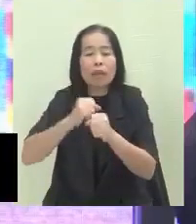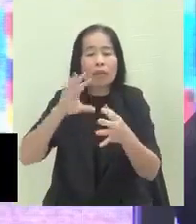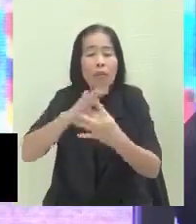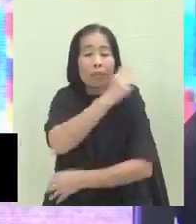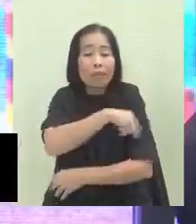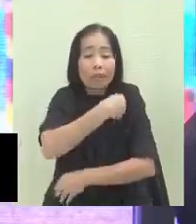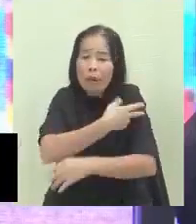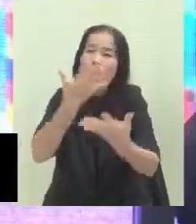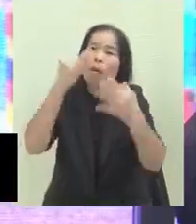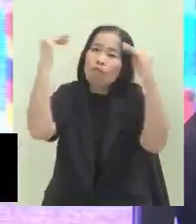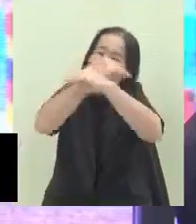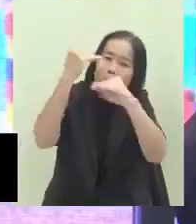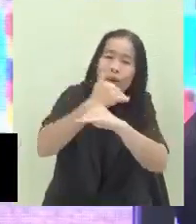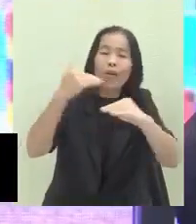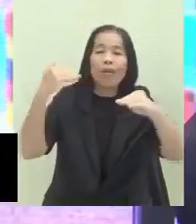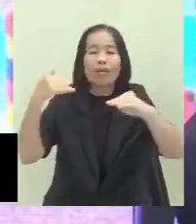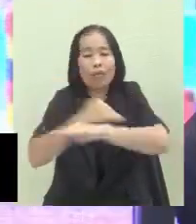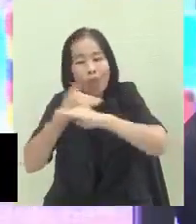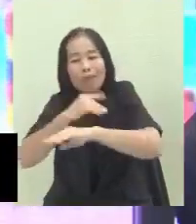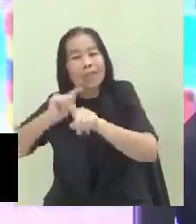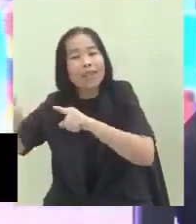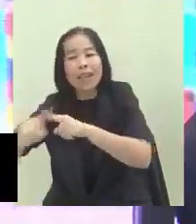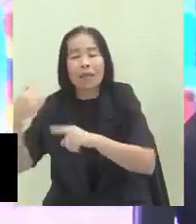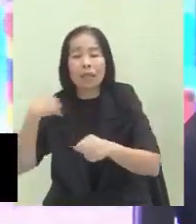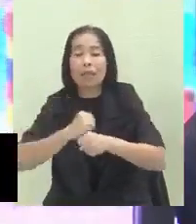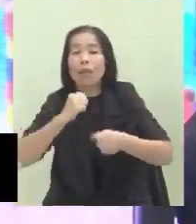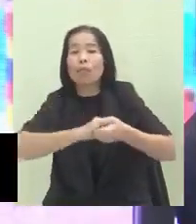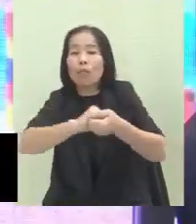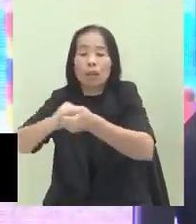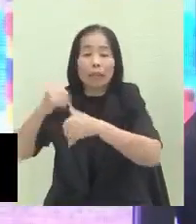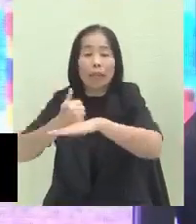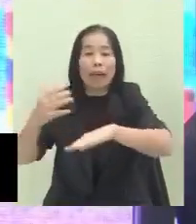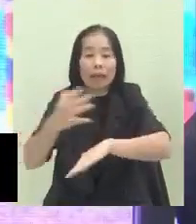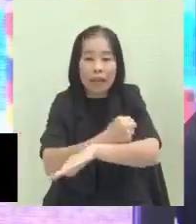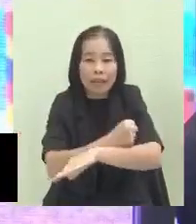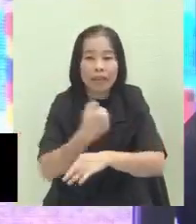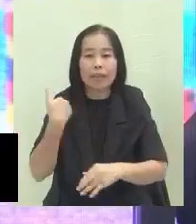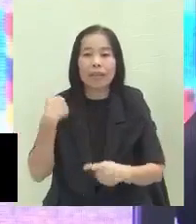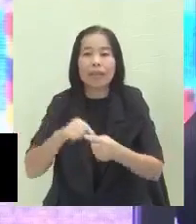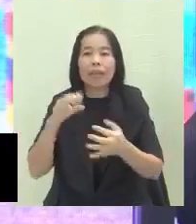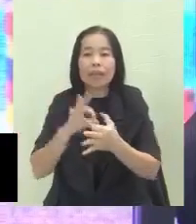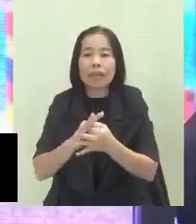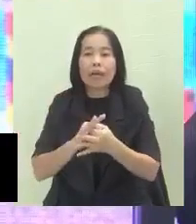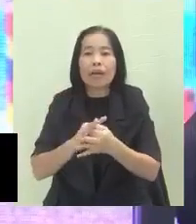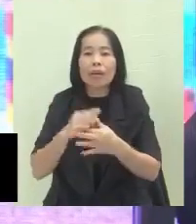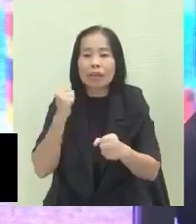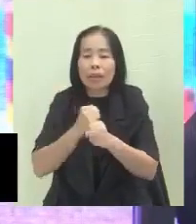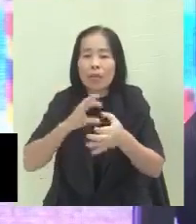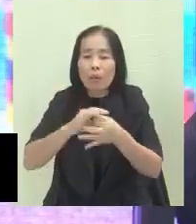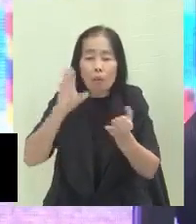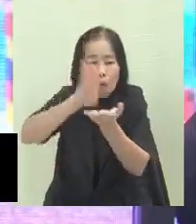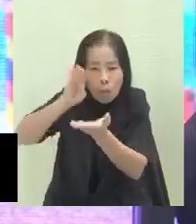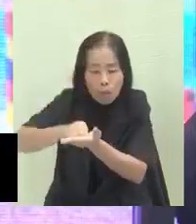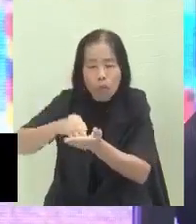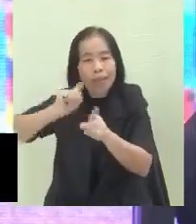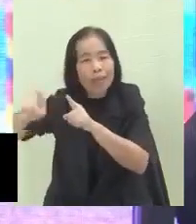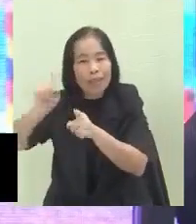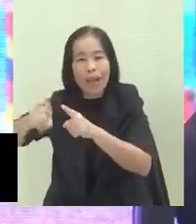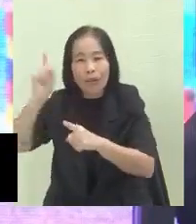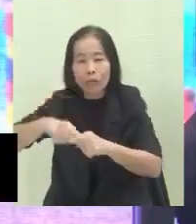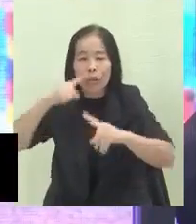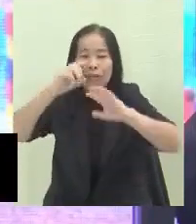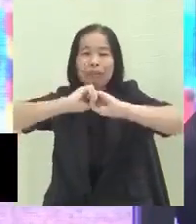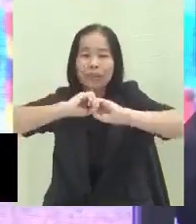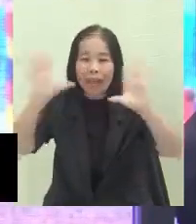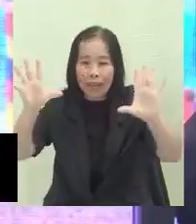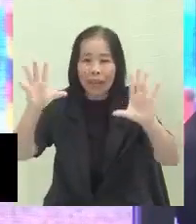ณะและการมีส่วนร่วมทางการเมืองไปจนถึงการเก็บรวบรวมข้อมูลและสถิติที่ต้